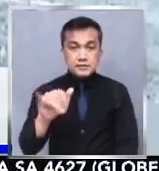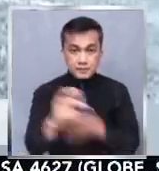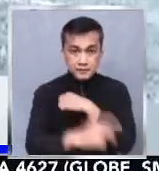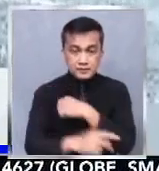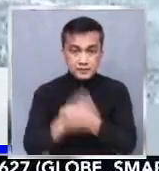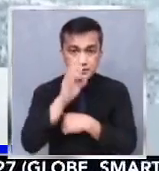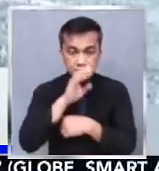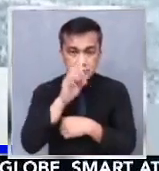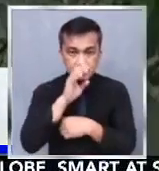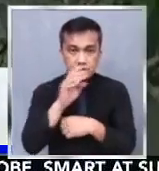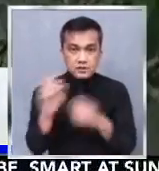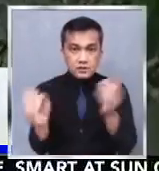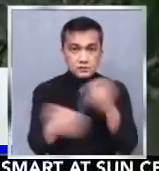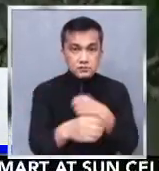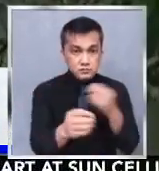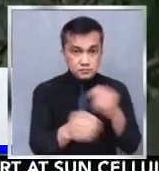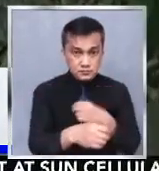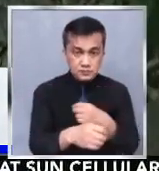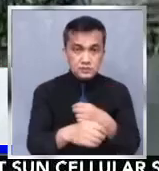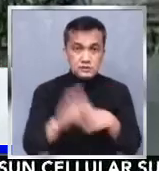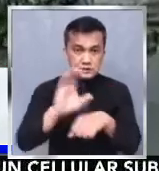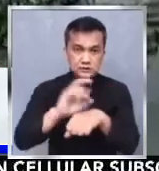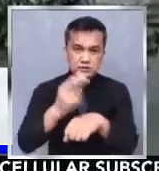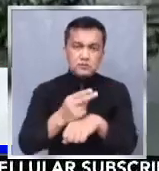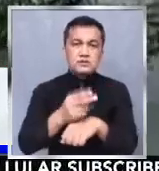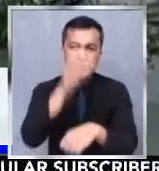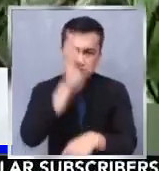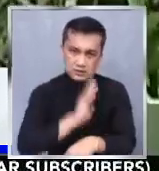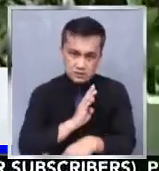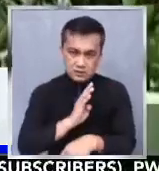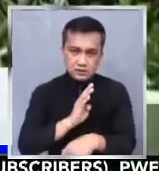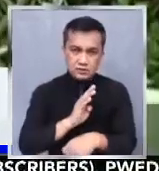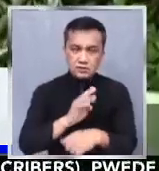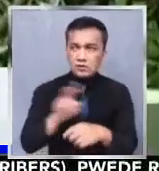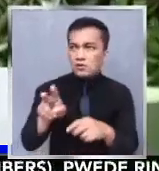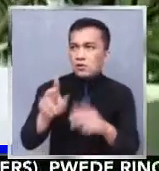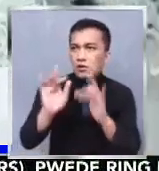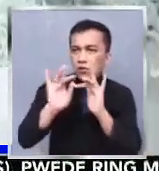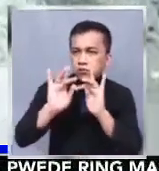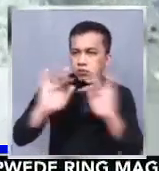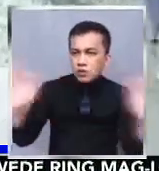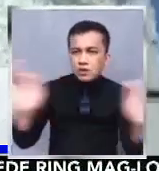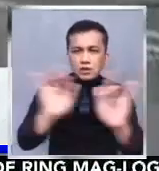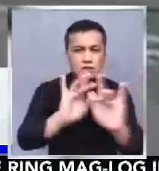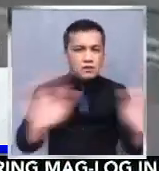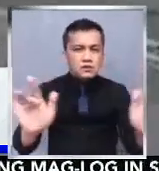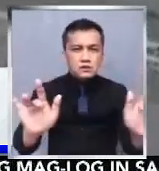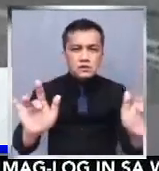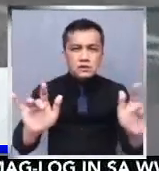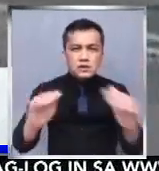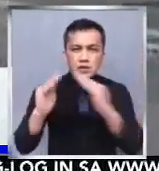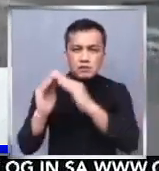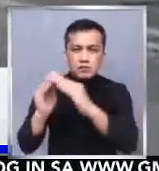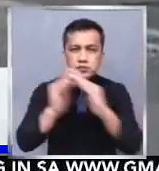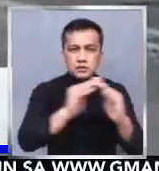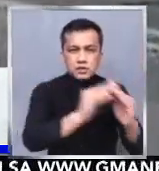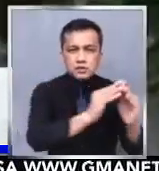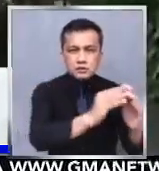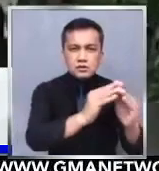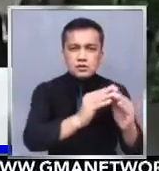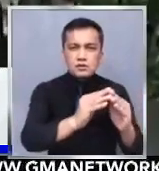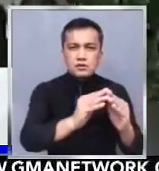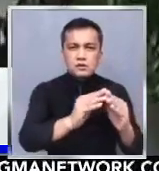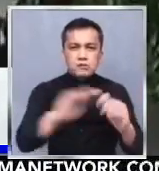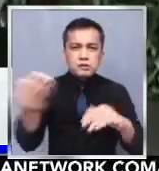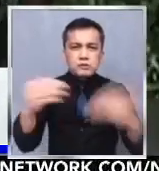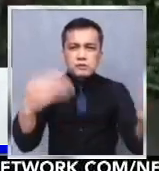sa loob ng City Hall. Nagmisto ng ghost town at halos lahat din na mga kabahayan at commercial establishment ay nasira.